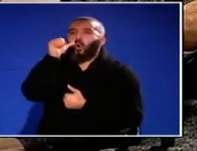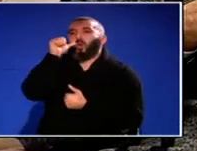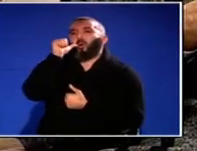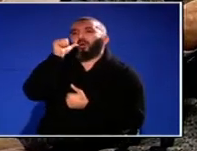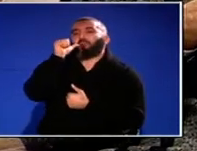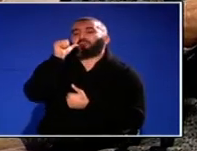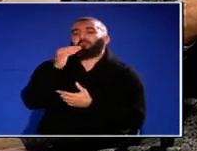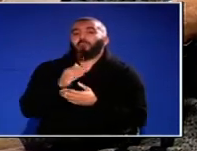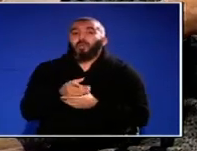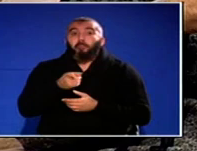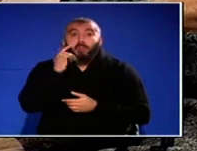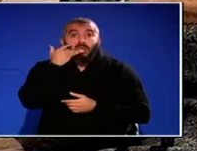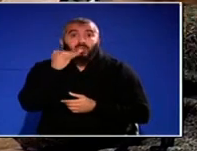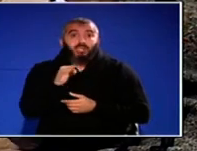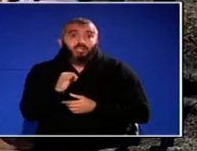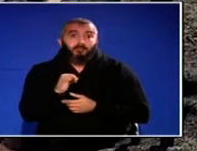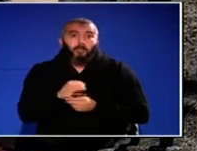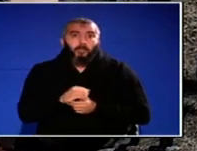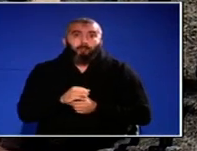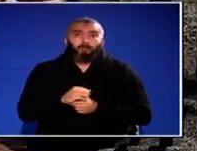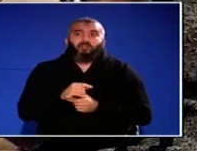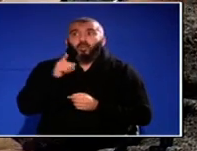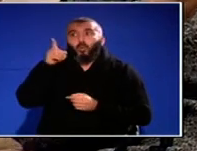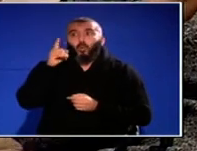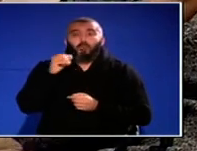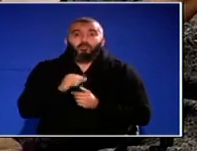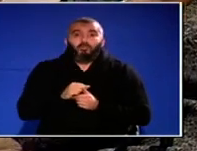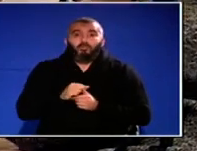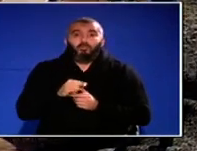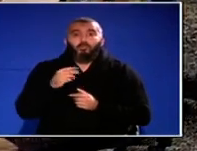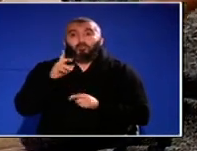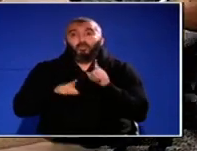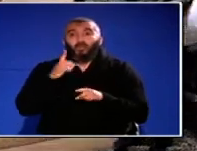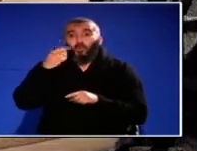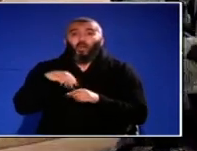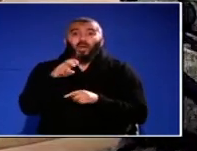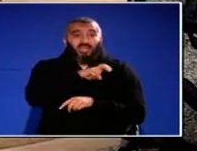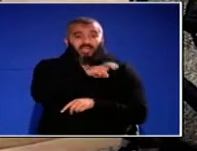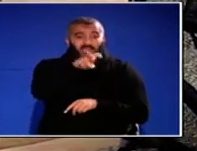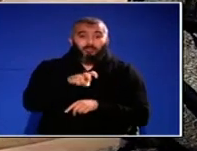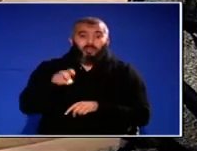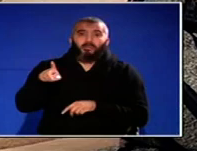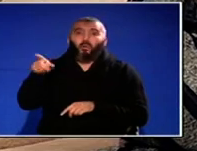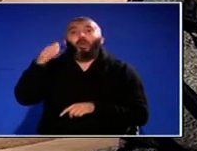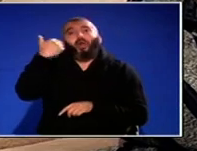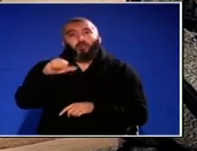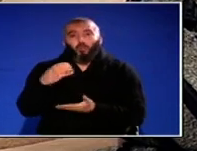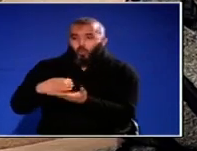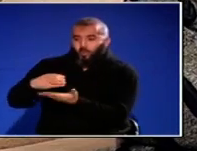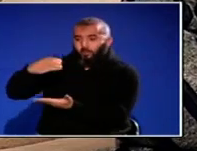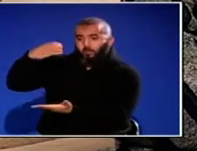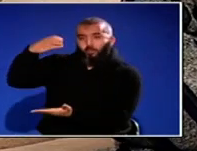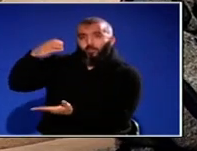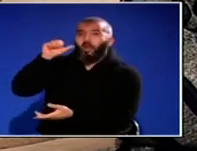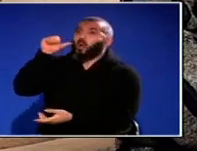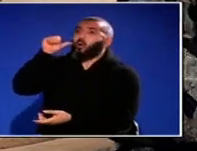ما، ولكن بإمكانه عوض أن يذهب إذا كان هو ينتقل من المحراب إلى بإمكانه يحط قرعة تاع ماء قدامه هكذا ما يحرش